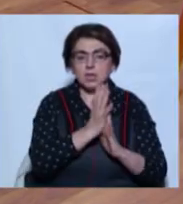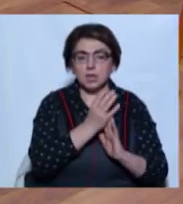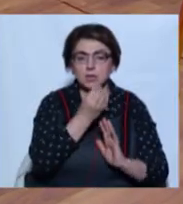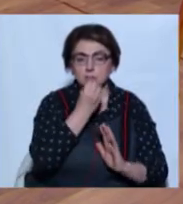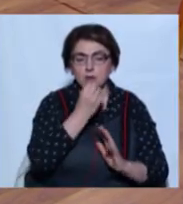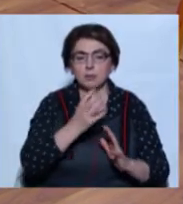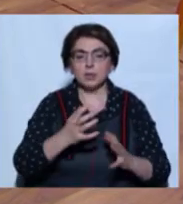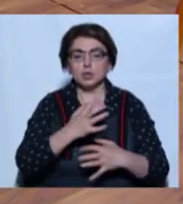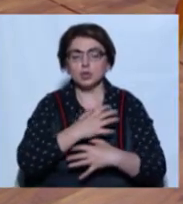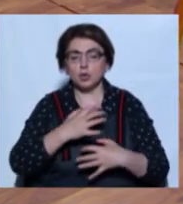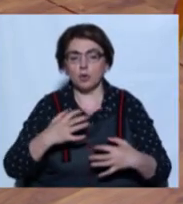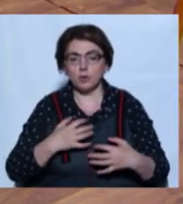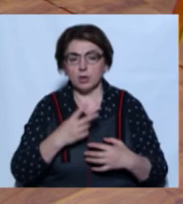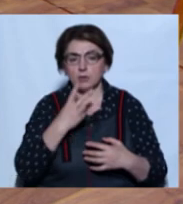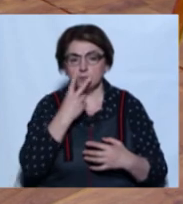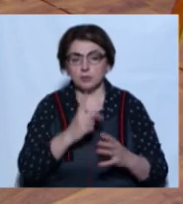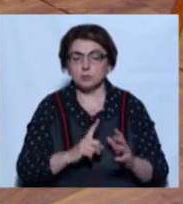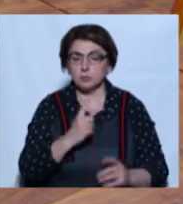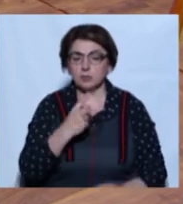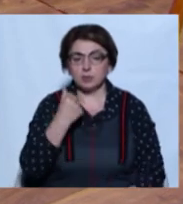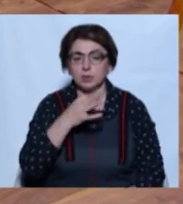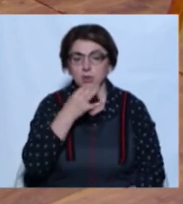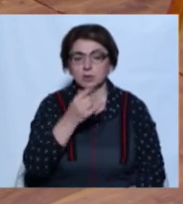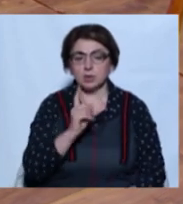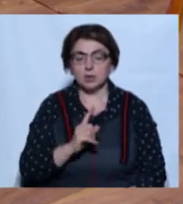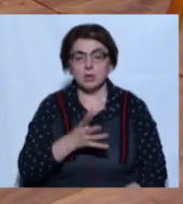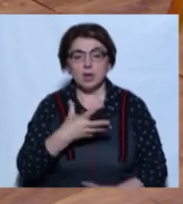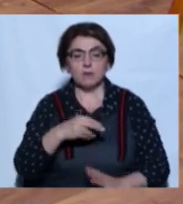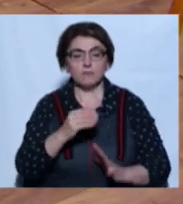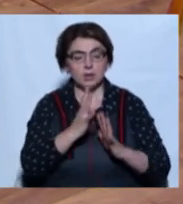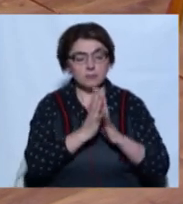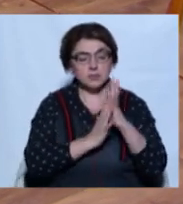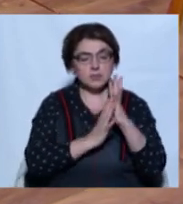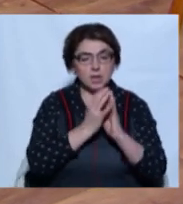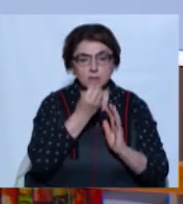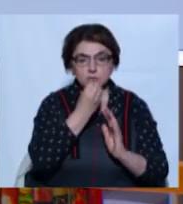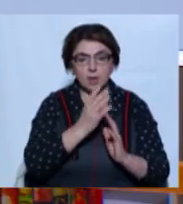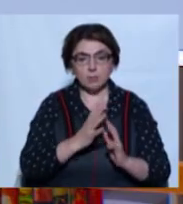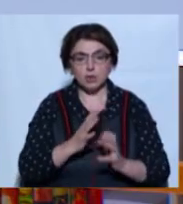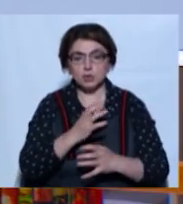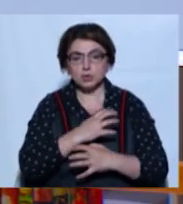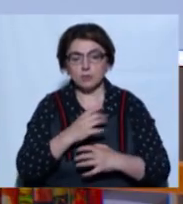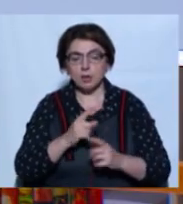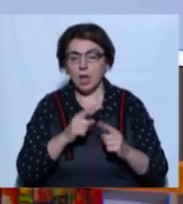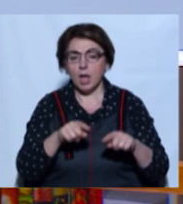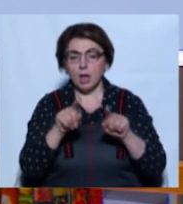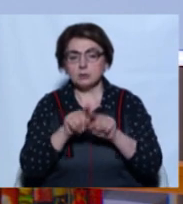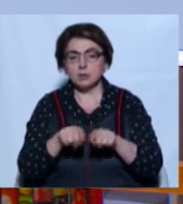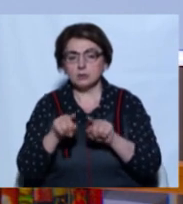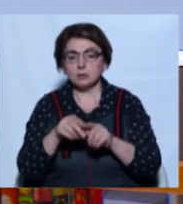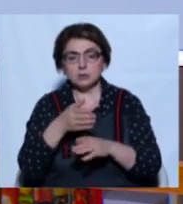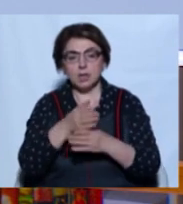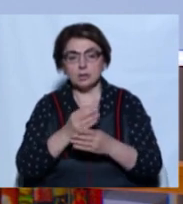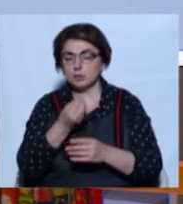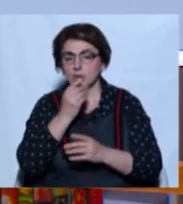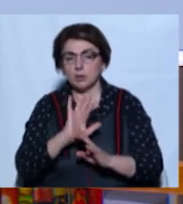ცხოველები. ჯერითი უნდა ითქვას, რომ ყველა მცენარის მჭამელი ცხოველი ერთსა და იმავე ნაწილს მცენარისას